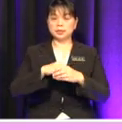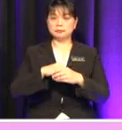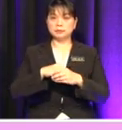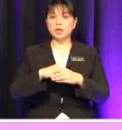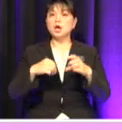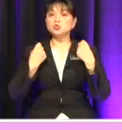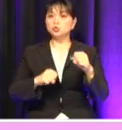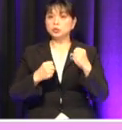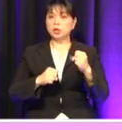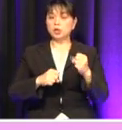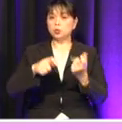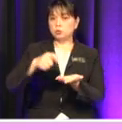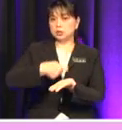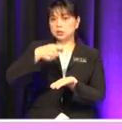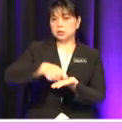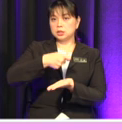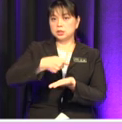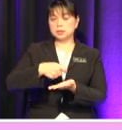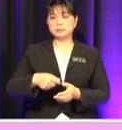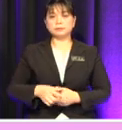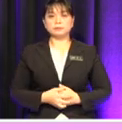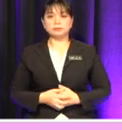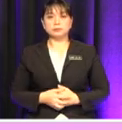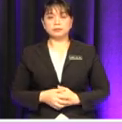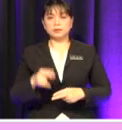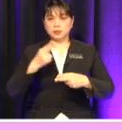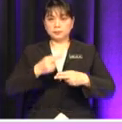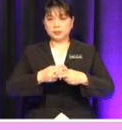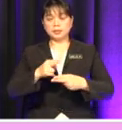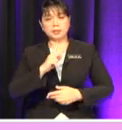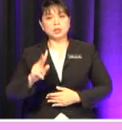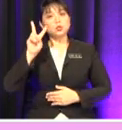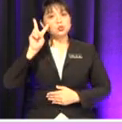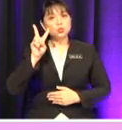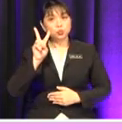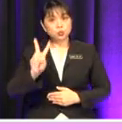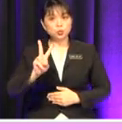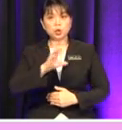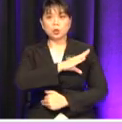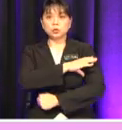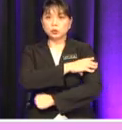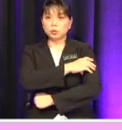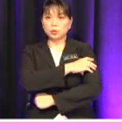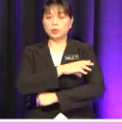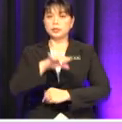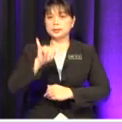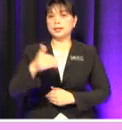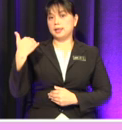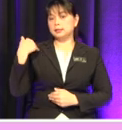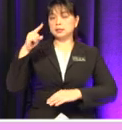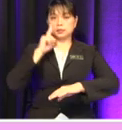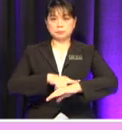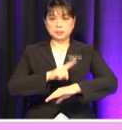tadi soal lawan e namakan dua otot utama yang terlibat semasa aksi untuk yang ini